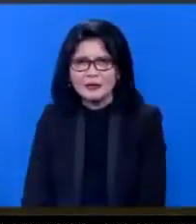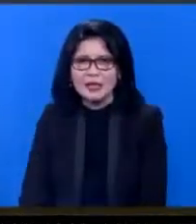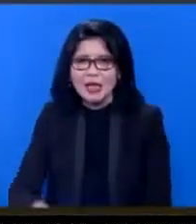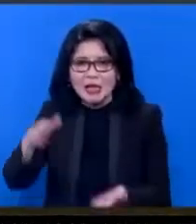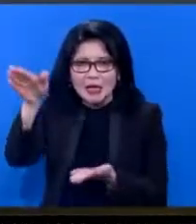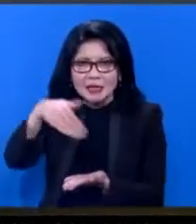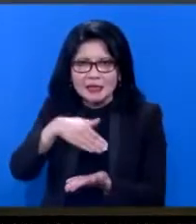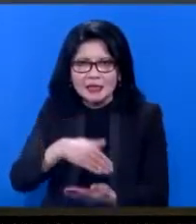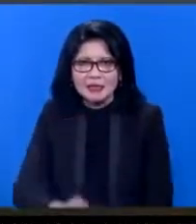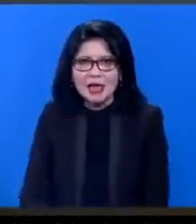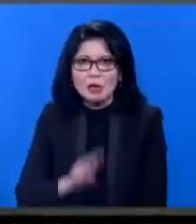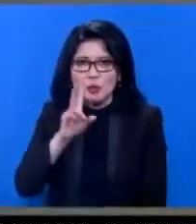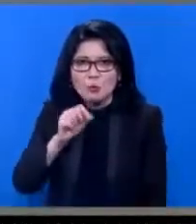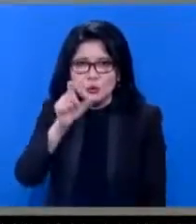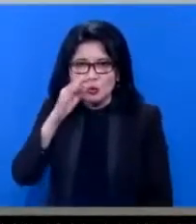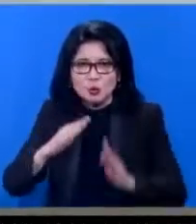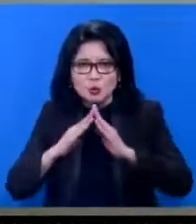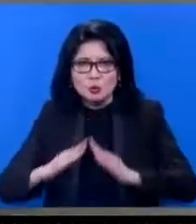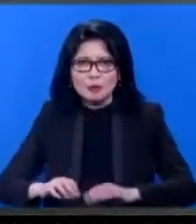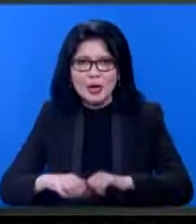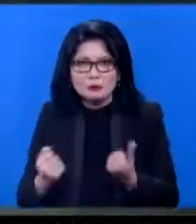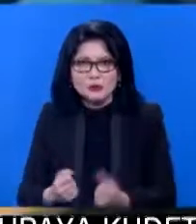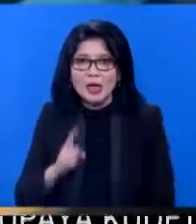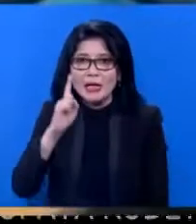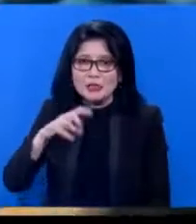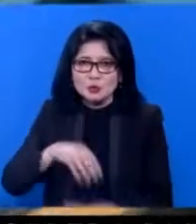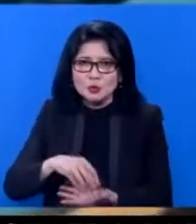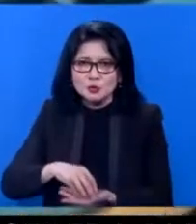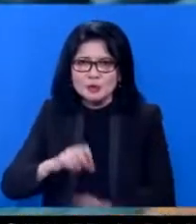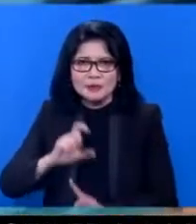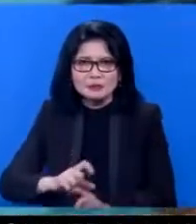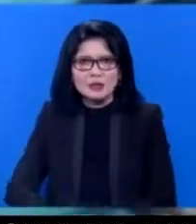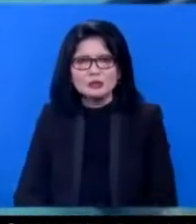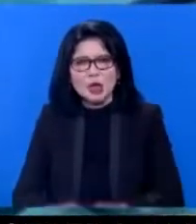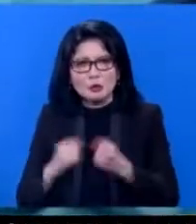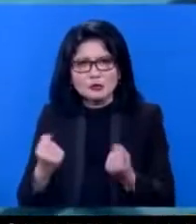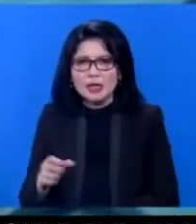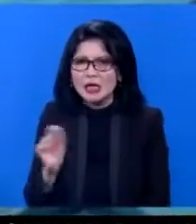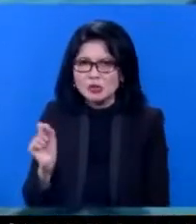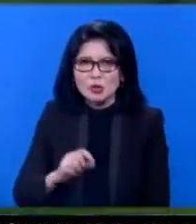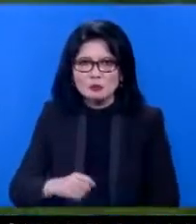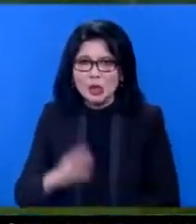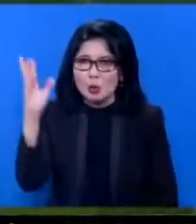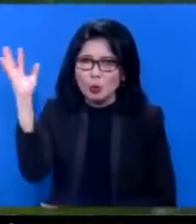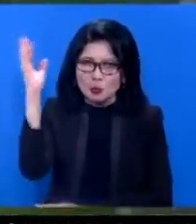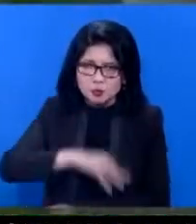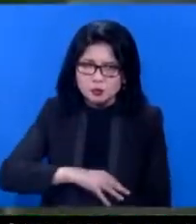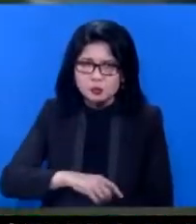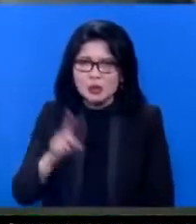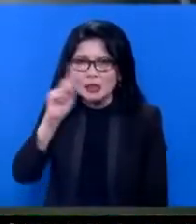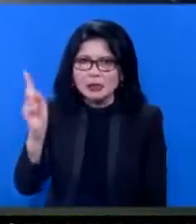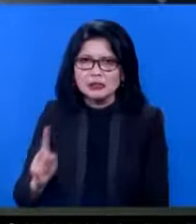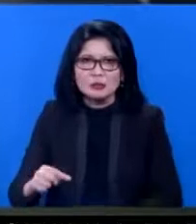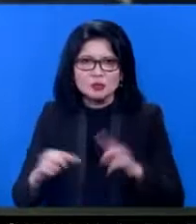Banyuwangi, 27 rumah mengalami rusak, satu musola dan satu sekolah juga mengalami rusak ringan. Sejumlah pohon tumbang hingga memutus aliran listrik di kawasan